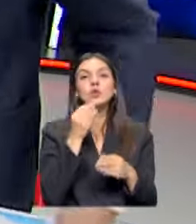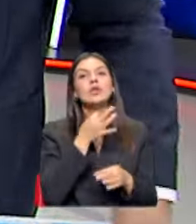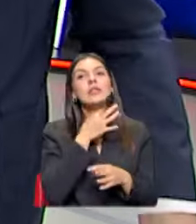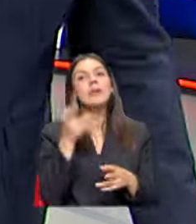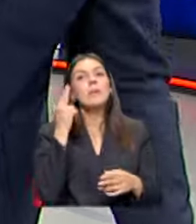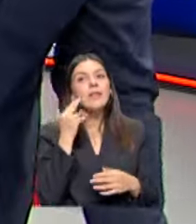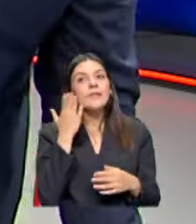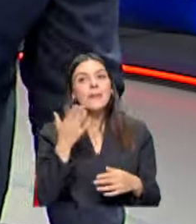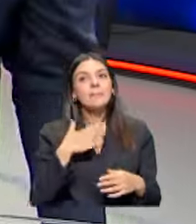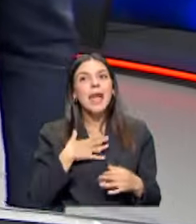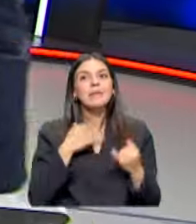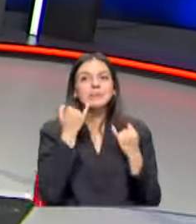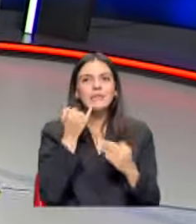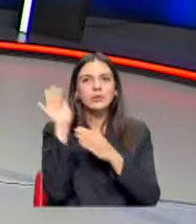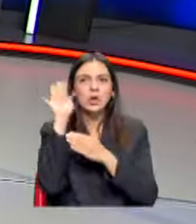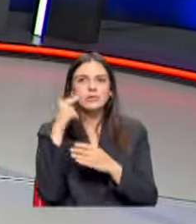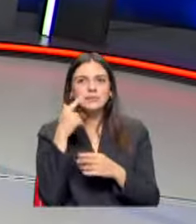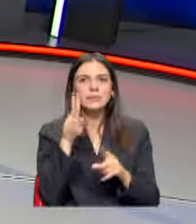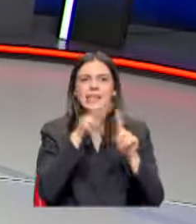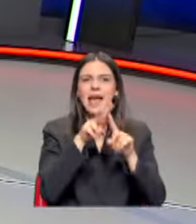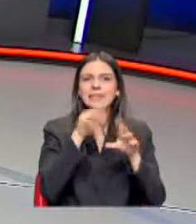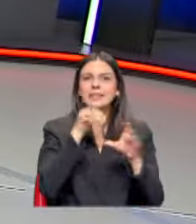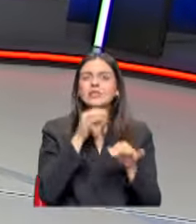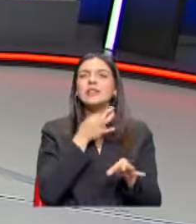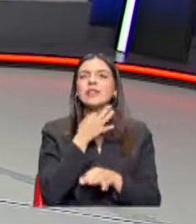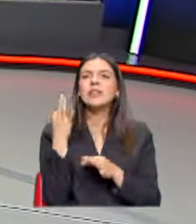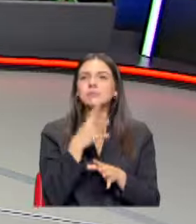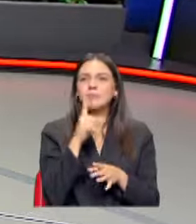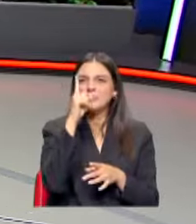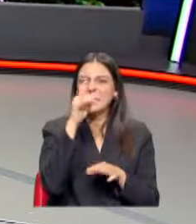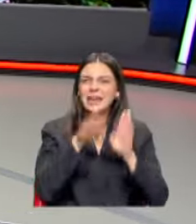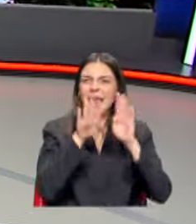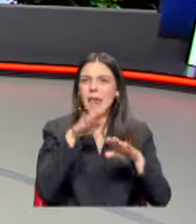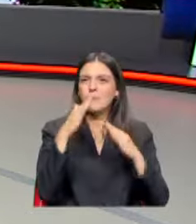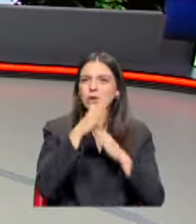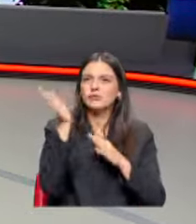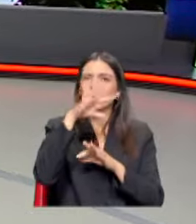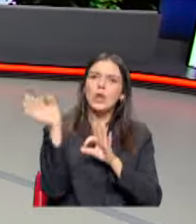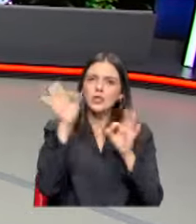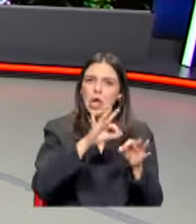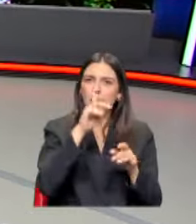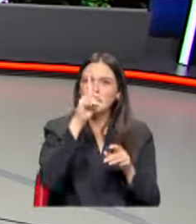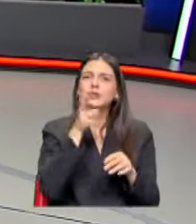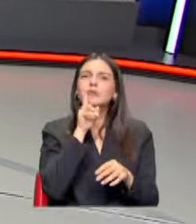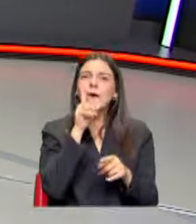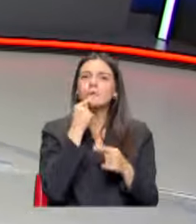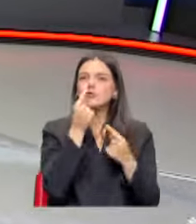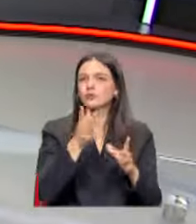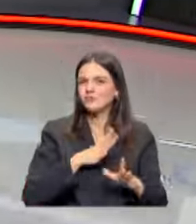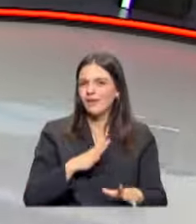ediyorum çok efendim. Ben konuğumu uğurlayacağım. Katkısından dolayı teşekkür edeceğim. Bir reklam arası, dönüşte son bir sözümüz olacak.